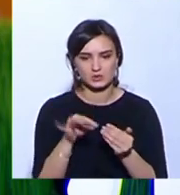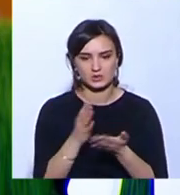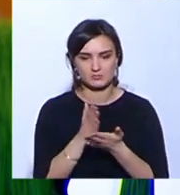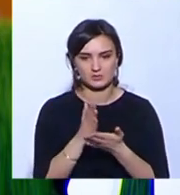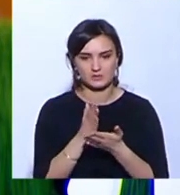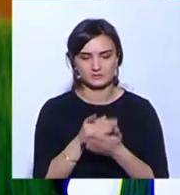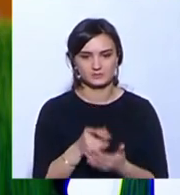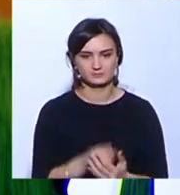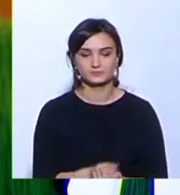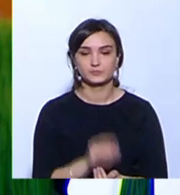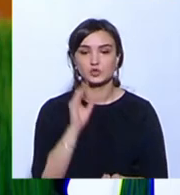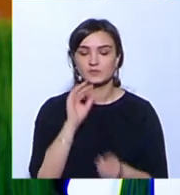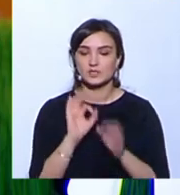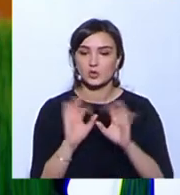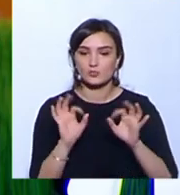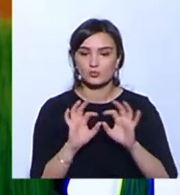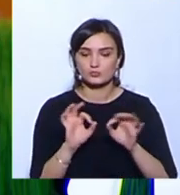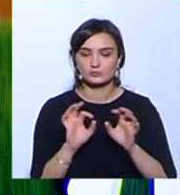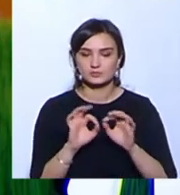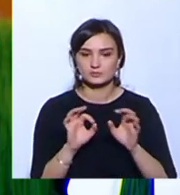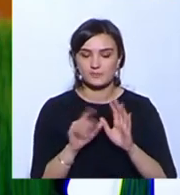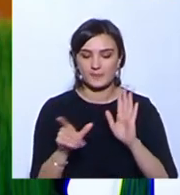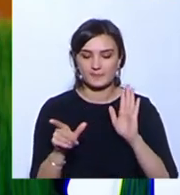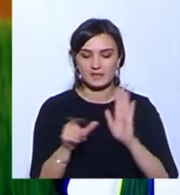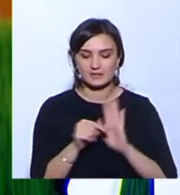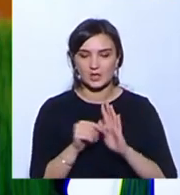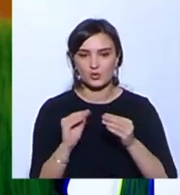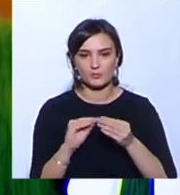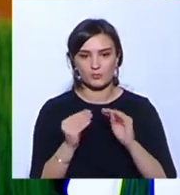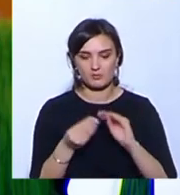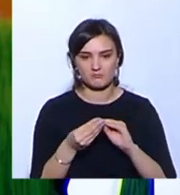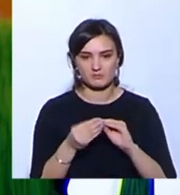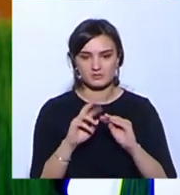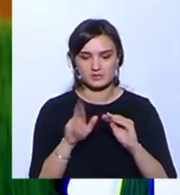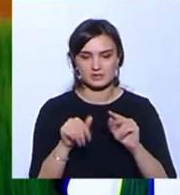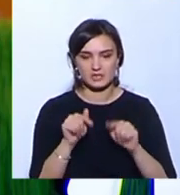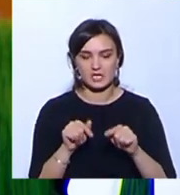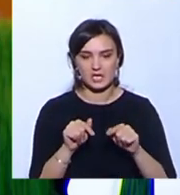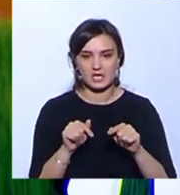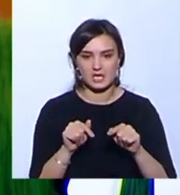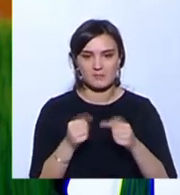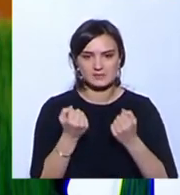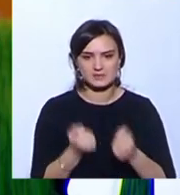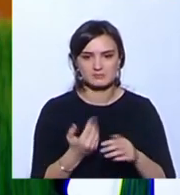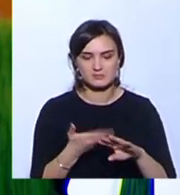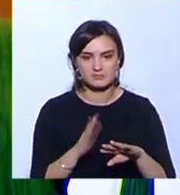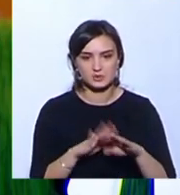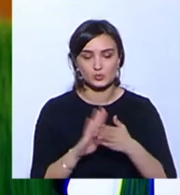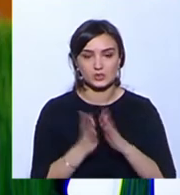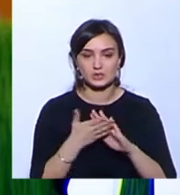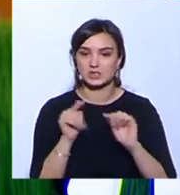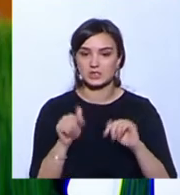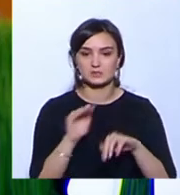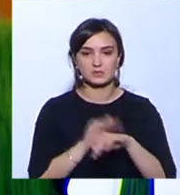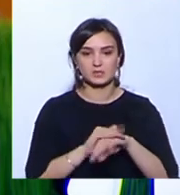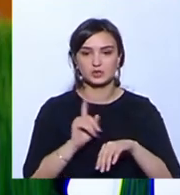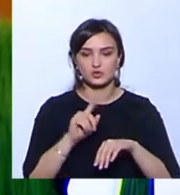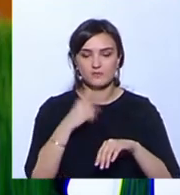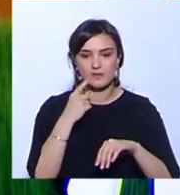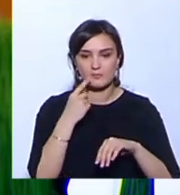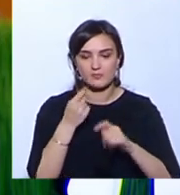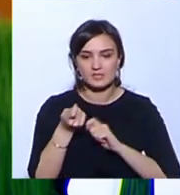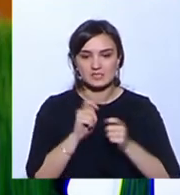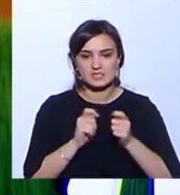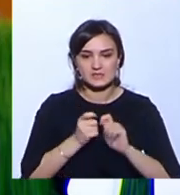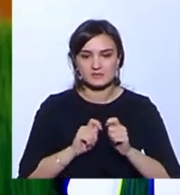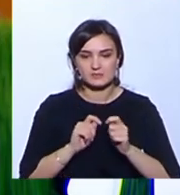დაგიკროვდათ. როდესაც ვლაპარაკობთ თანდაყოლილ პრობლემებზე და თანაც ამძიმებ სიტუაციას ის ფაქტი, რომ ჩვენ ვამბობთ